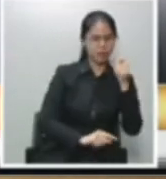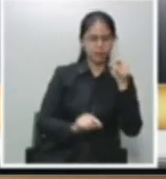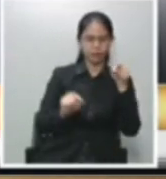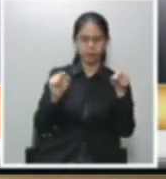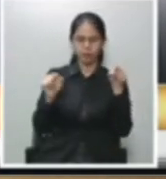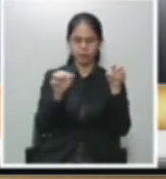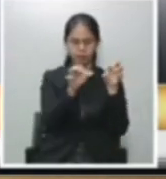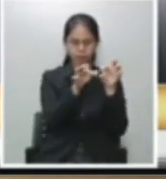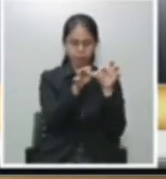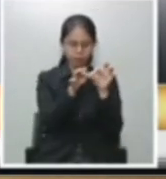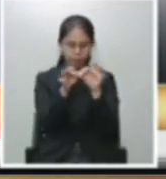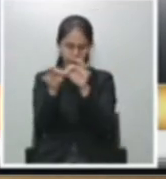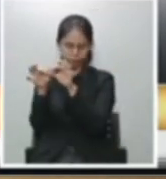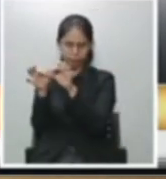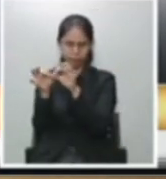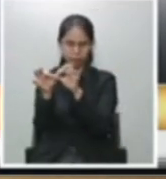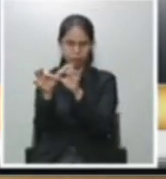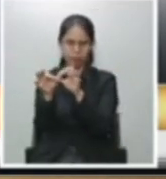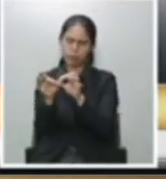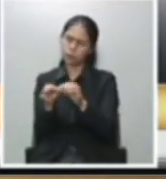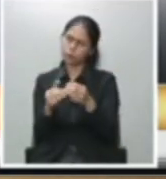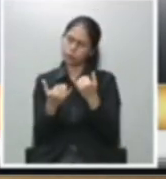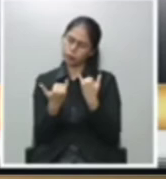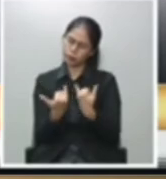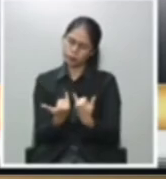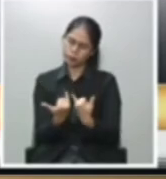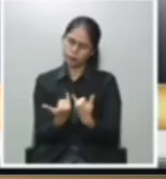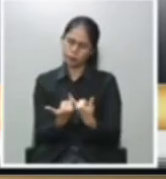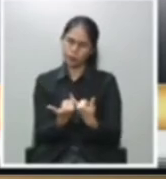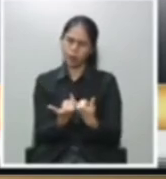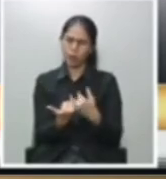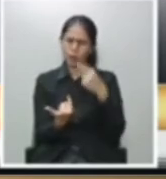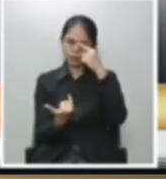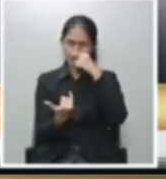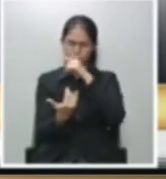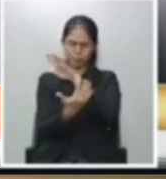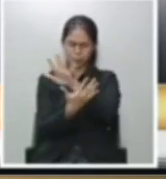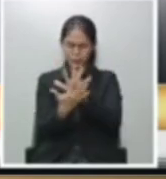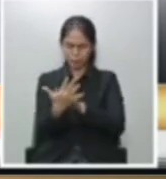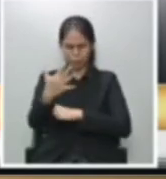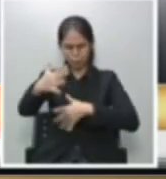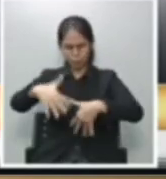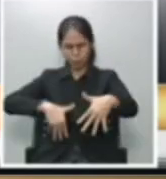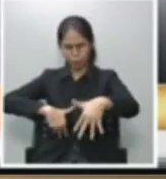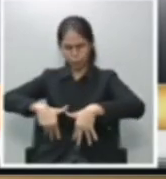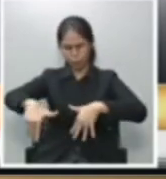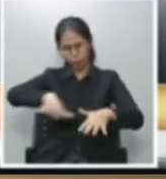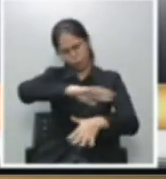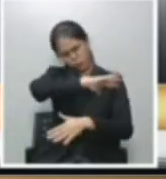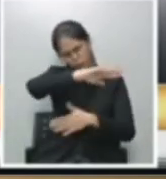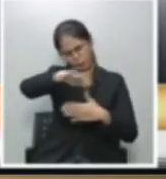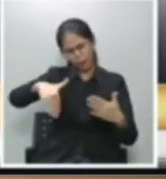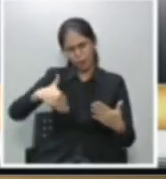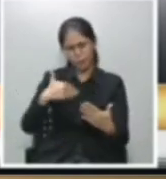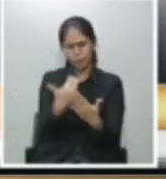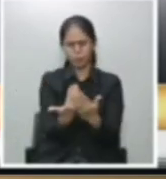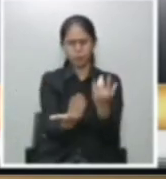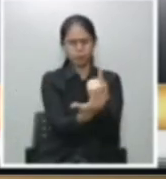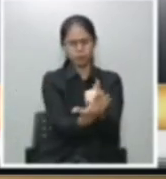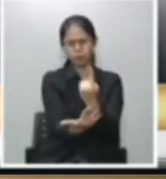ถึงเวลาแล้วที่ต้องระดมความเห็นของคนทั้งชาติไม่ว่าจะเป็นผู้แทนราษฎ